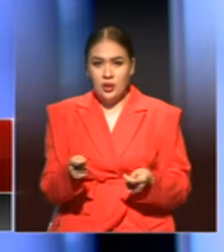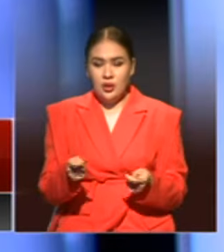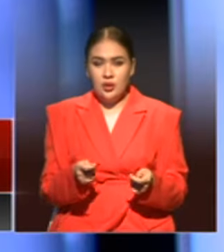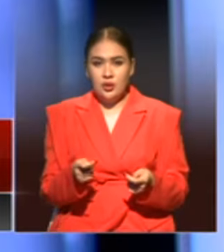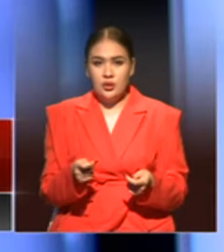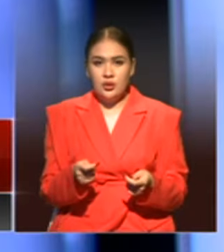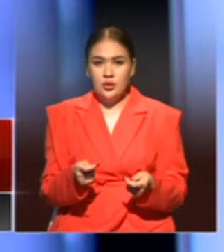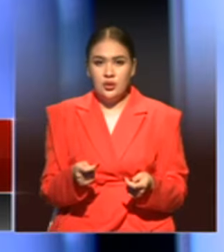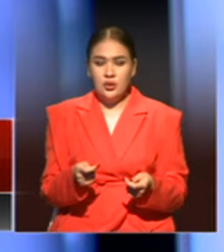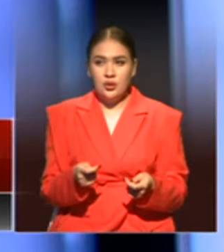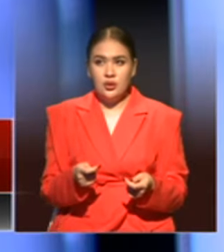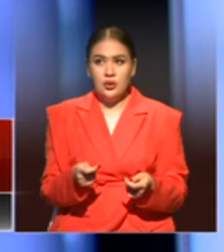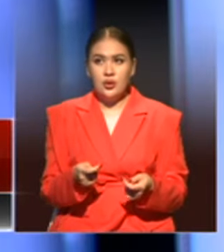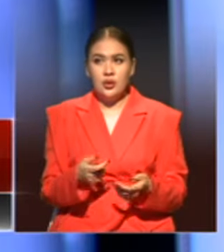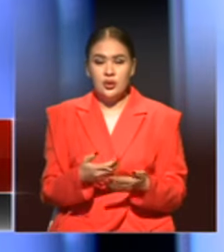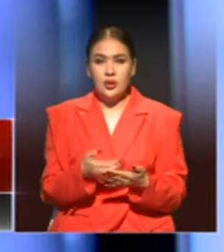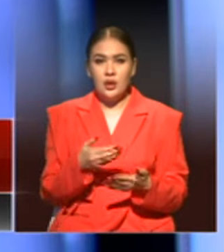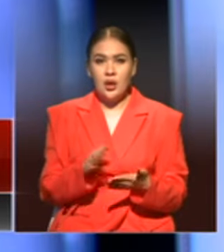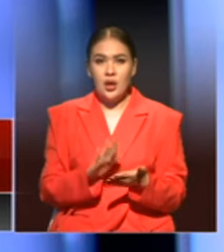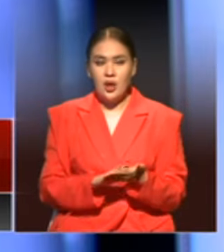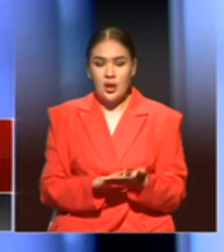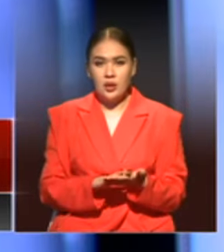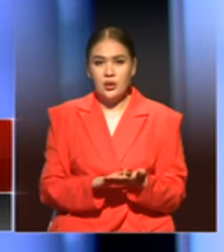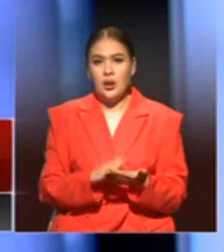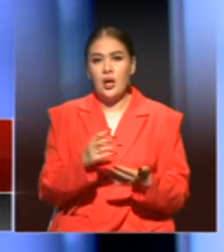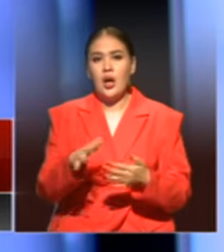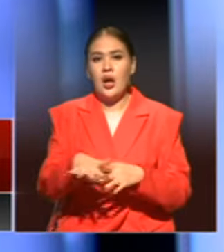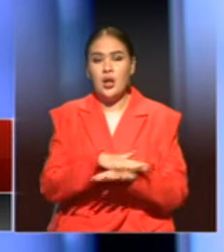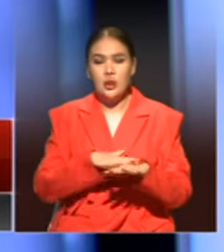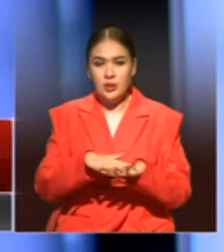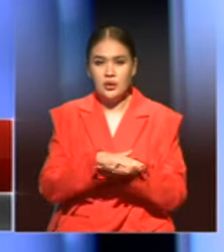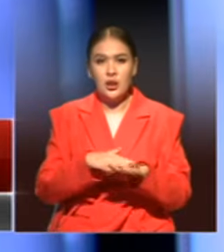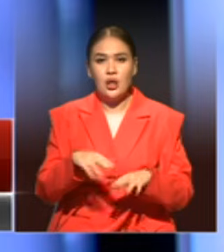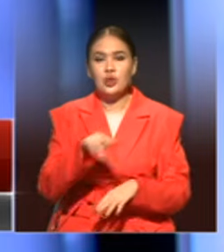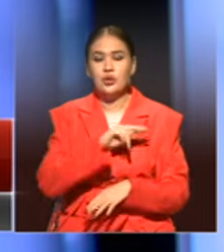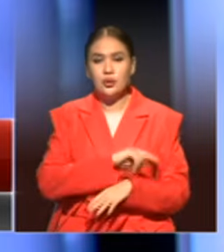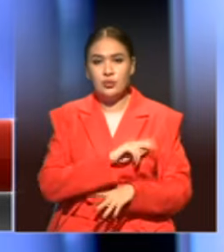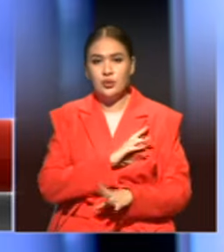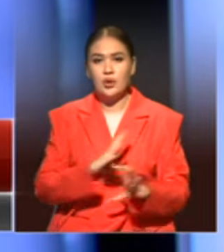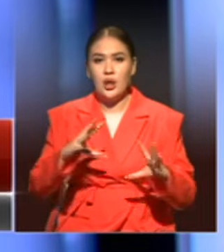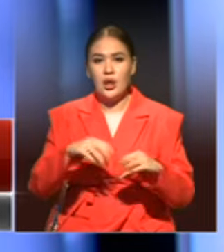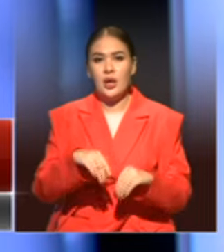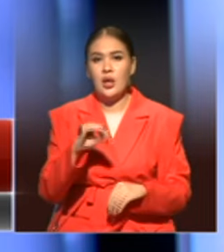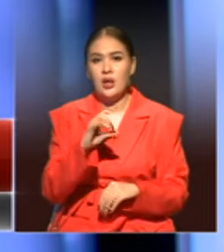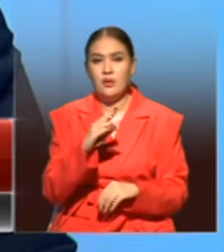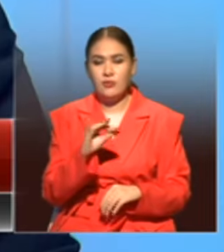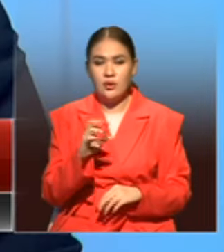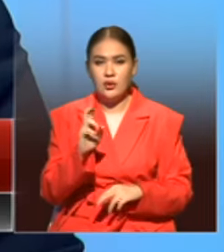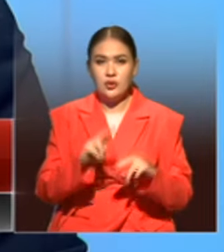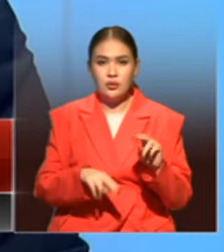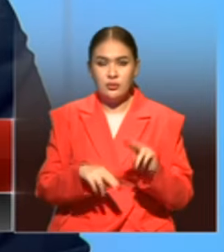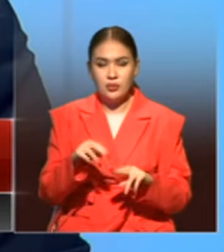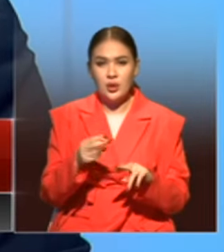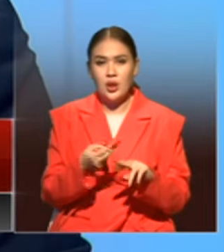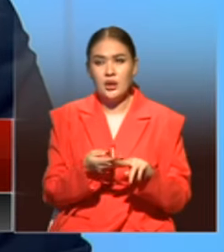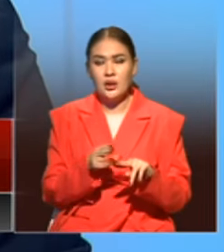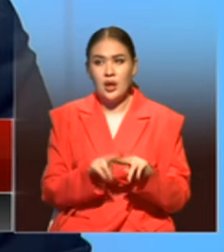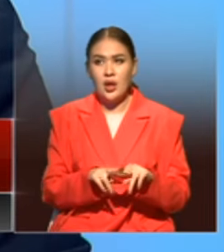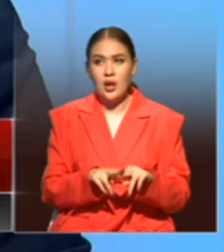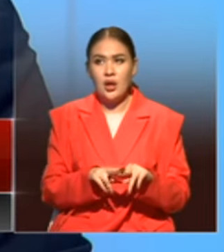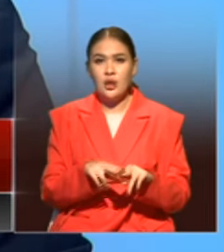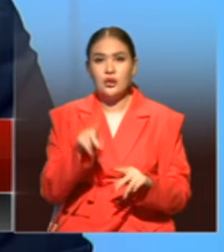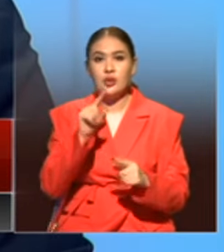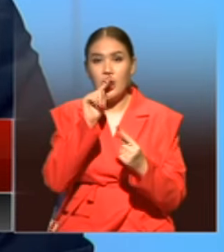осы жаңағы қалдықтардың жұмыс істеу инфрақұрылымын қалыптастыру сол жергілікті атқарушы